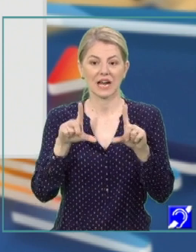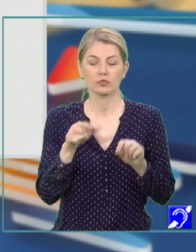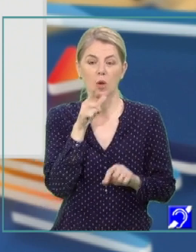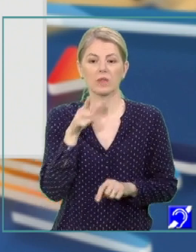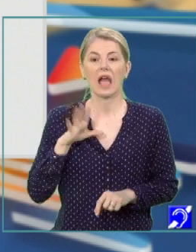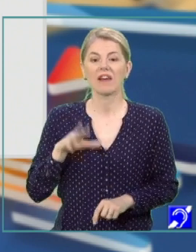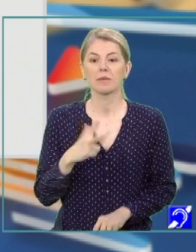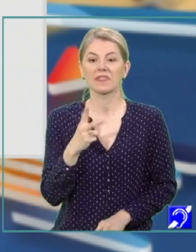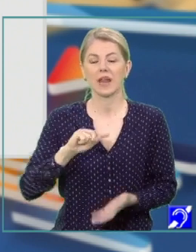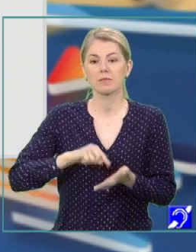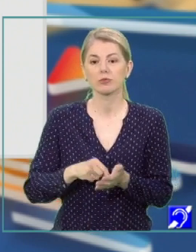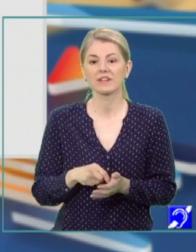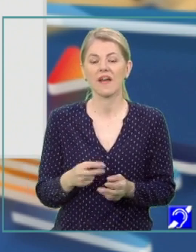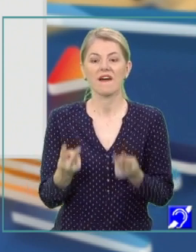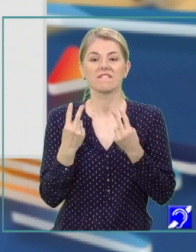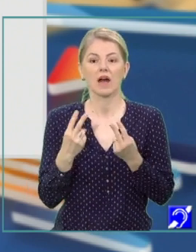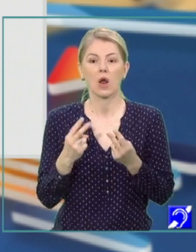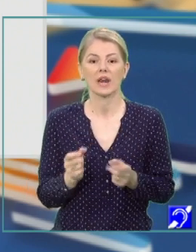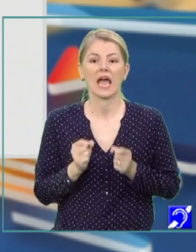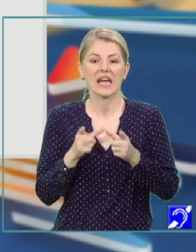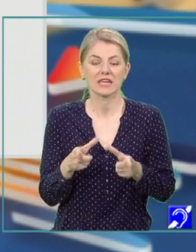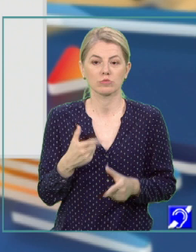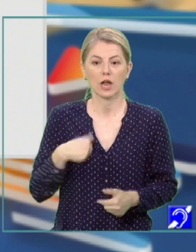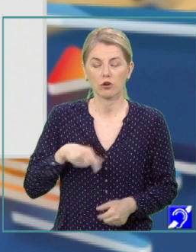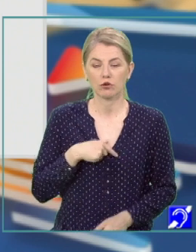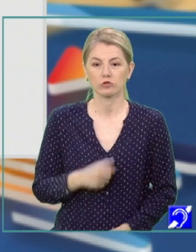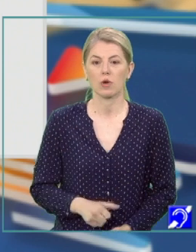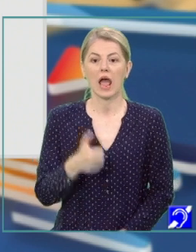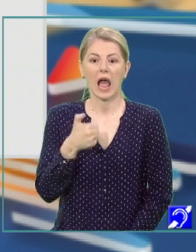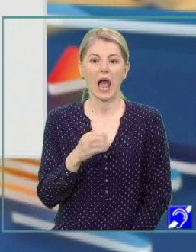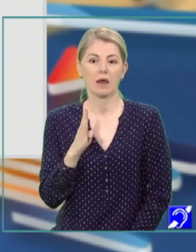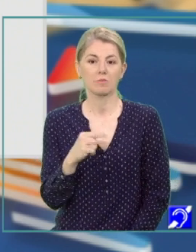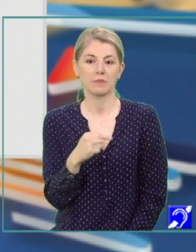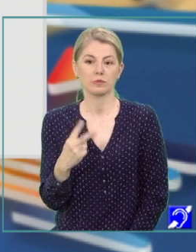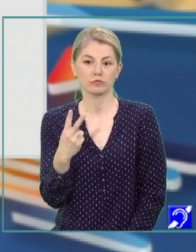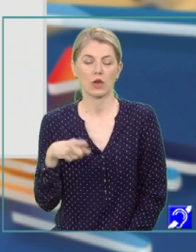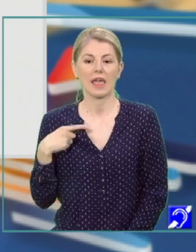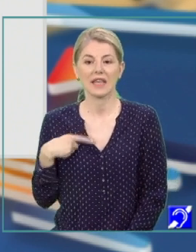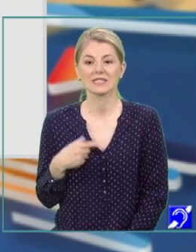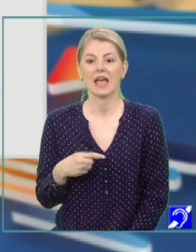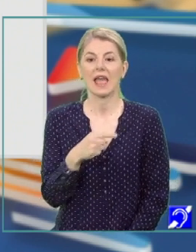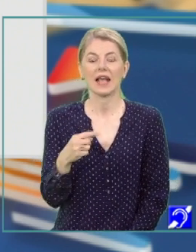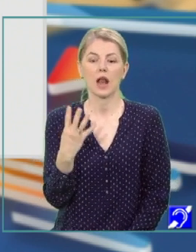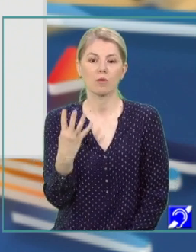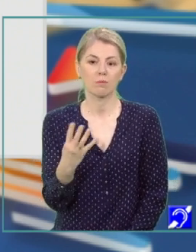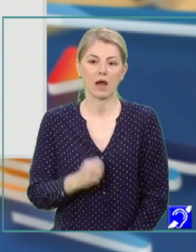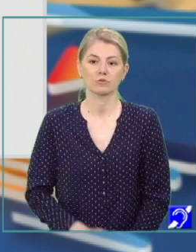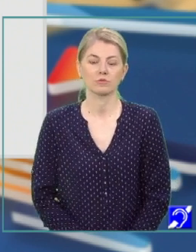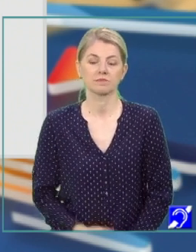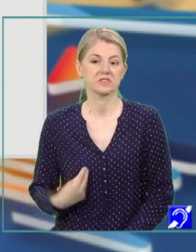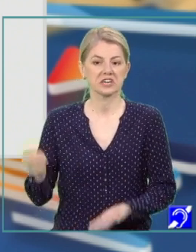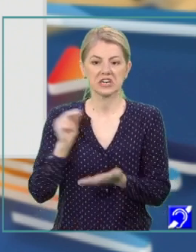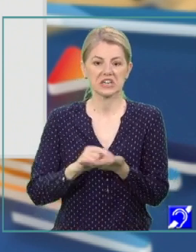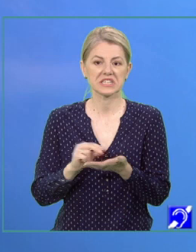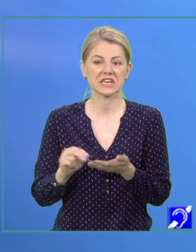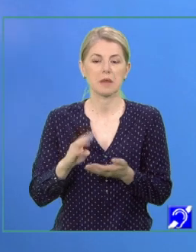avem cele 3 puncte valoarea rezultatului nostru și anume AB minus 2 este egal cu 4. Îl